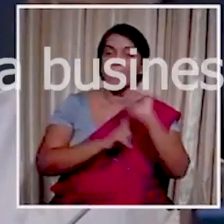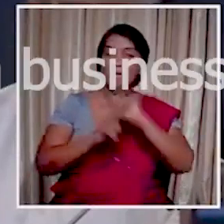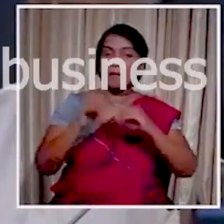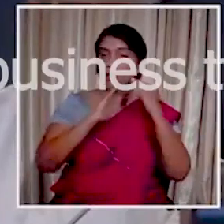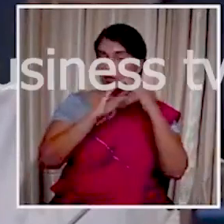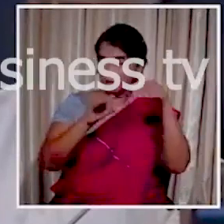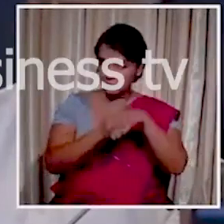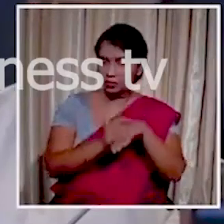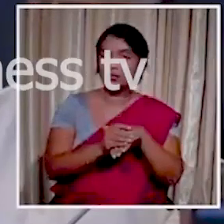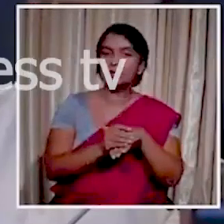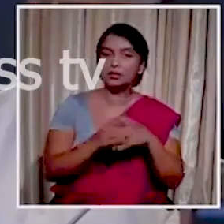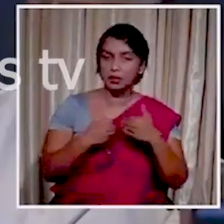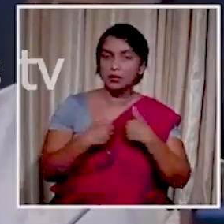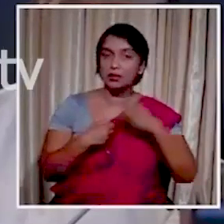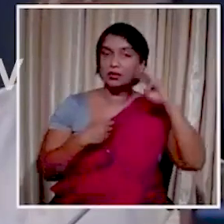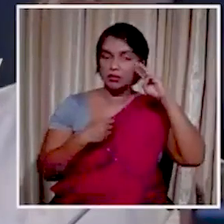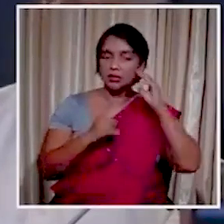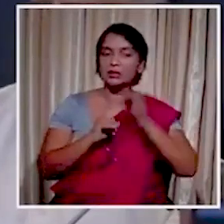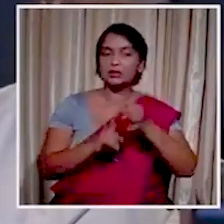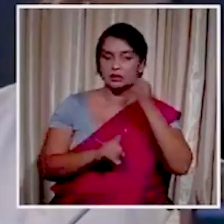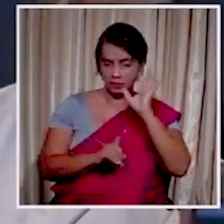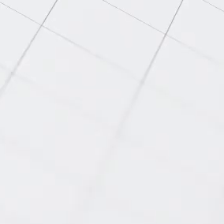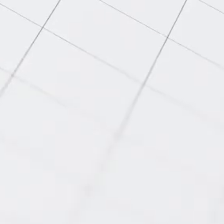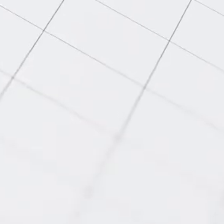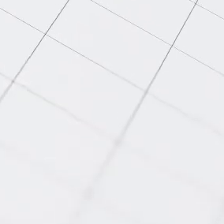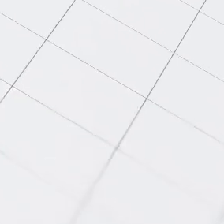කොට නැගිල්ලදී මං දිවුරුම් දෙන්න ජනාධිපති හැටියට.